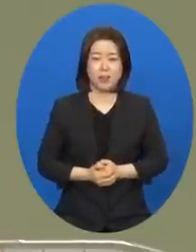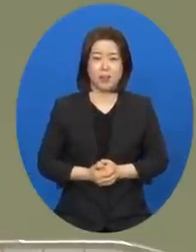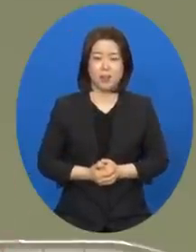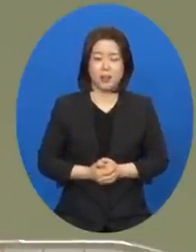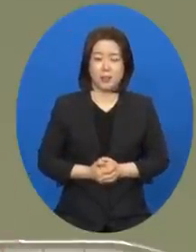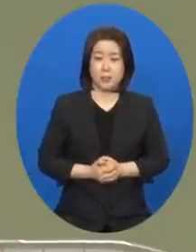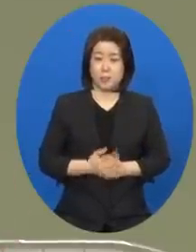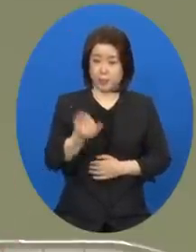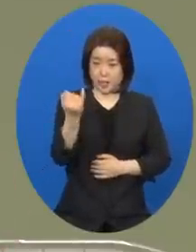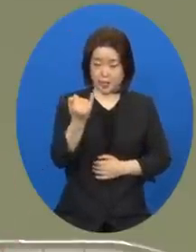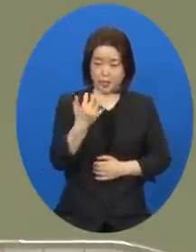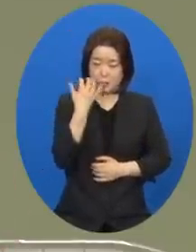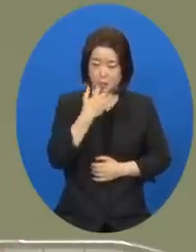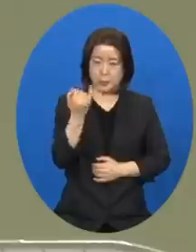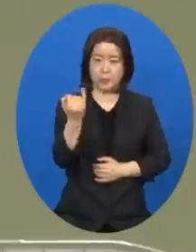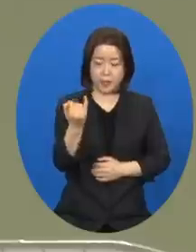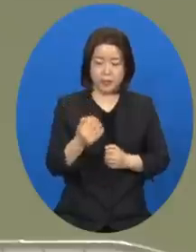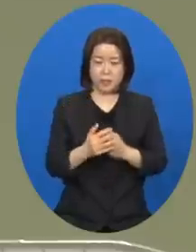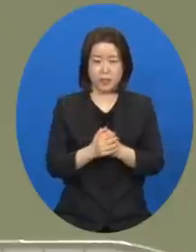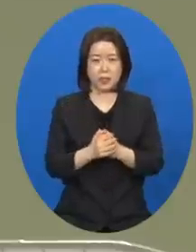가늠한 여인을 치려고